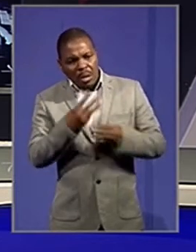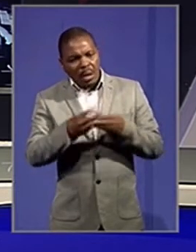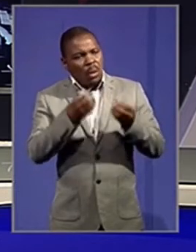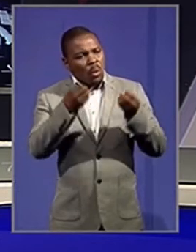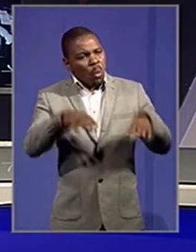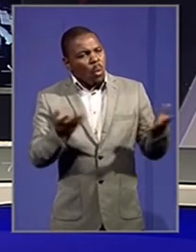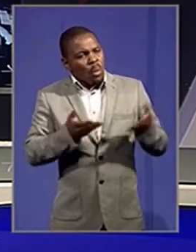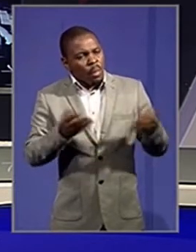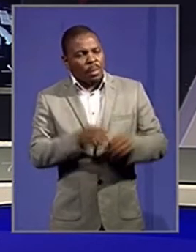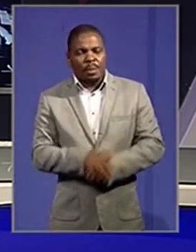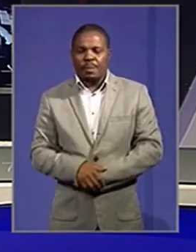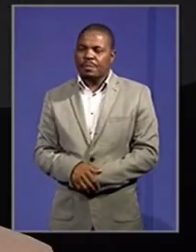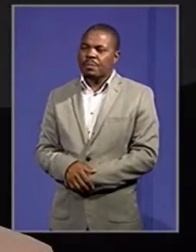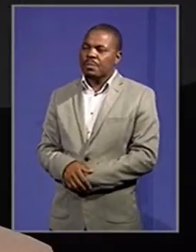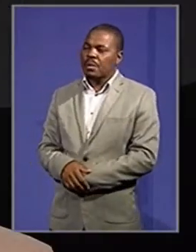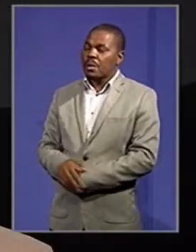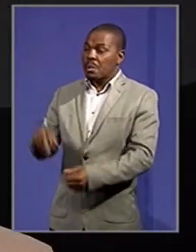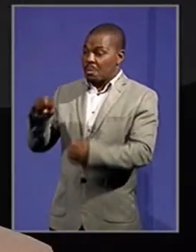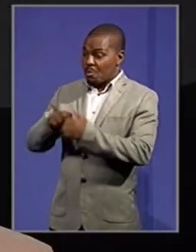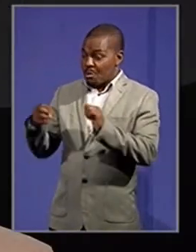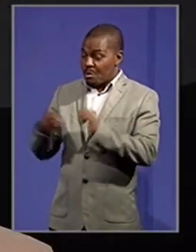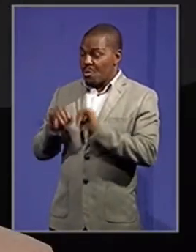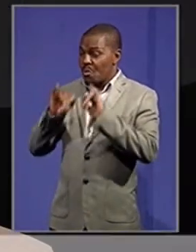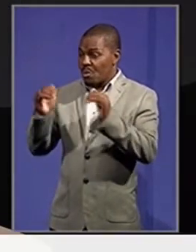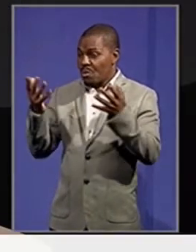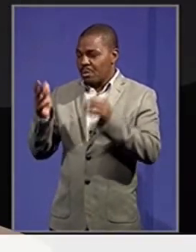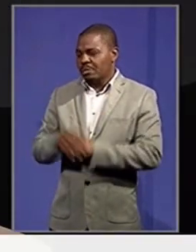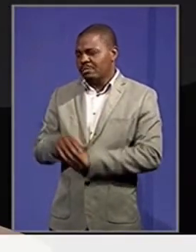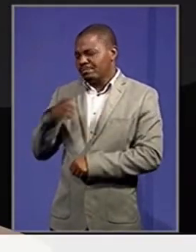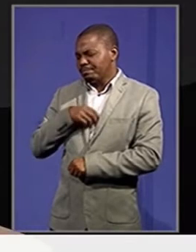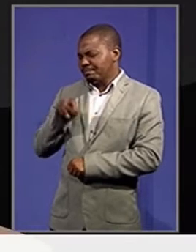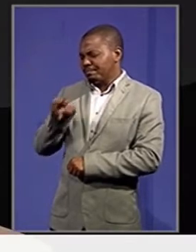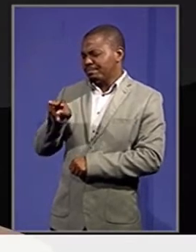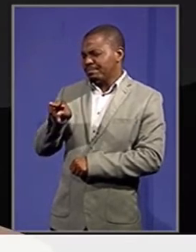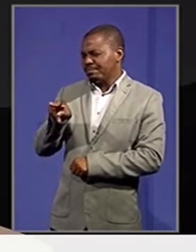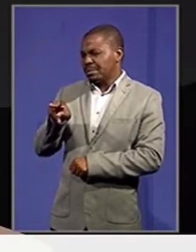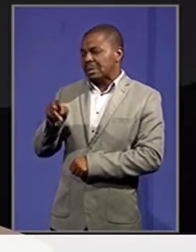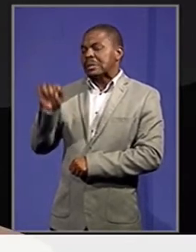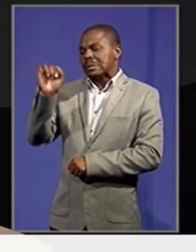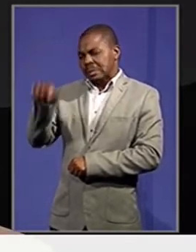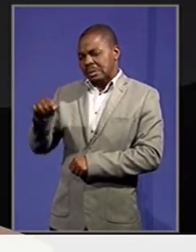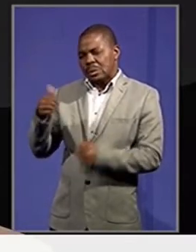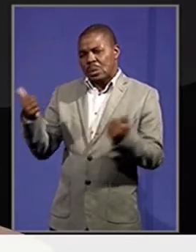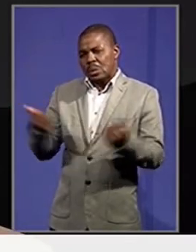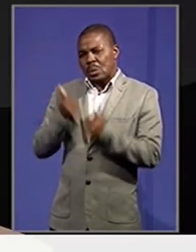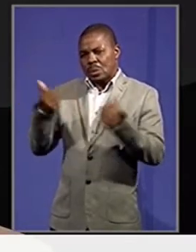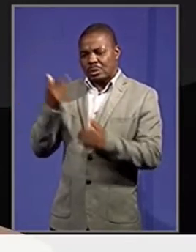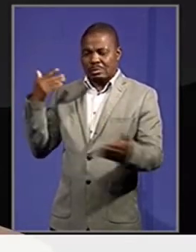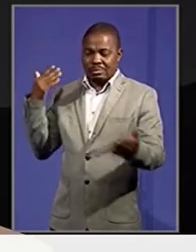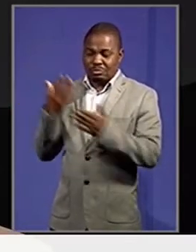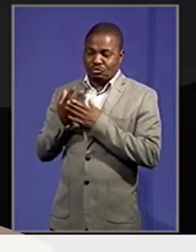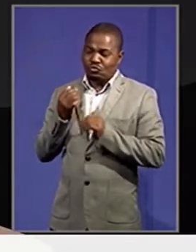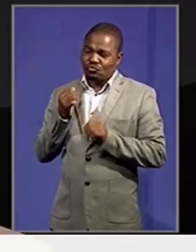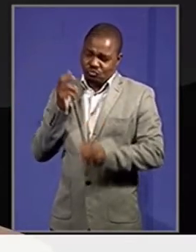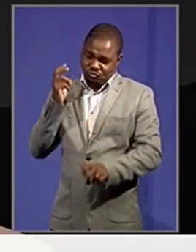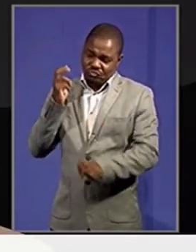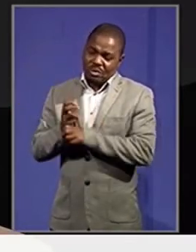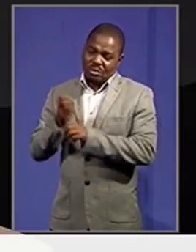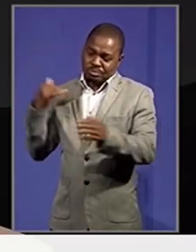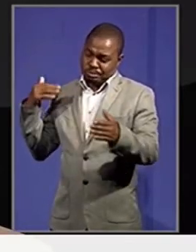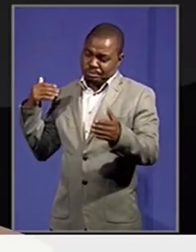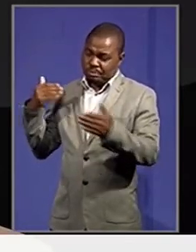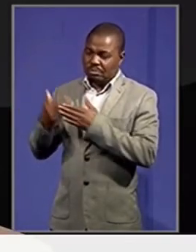haholo? Bothata bo lebile hona mola ha re sheba re hlokomela fela hore ho no sontso le boima ho tloha o shebile nakong e fetileng mme